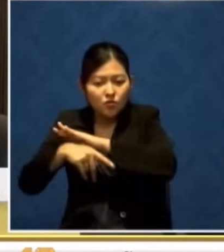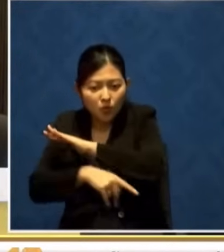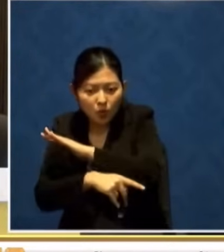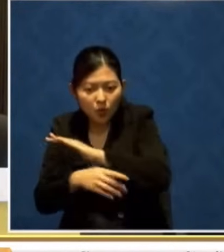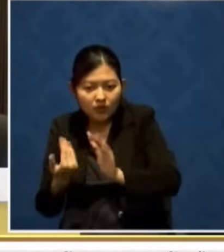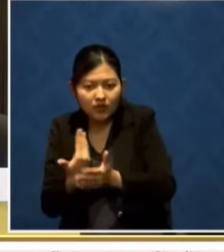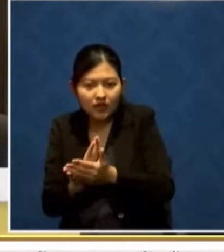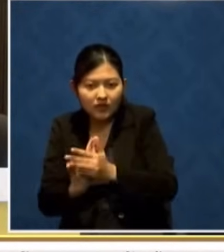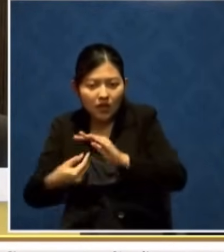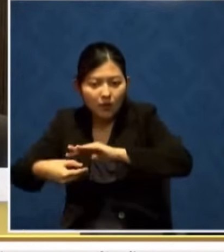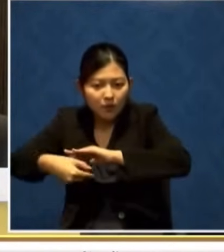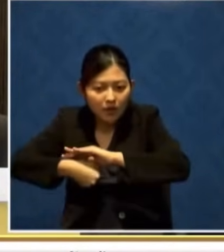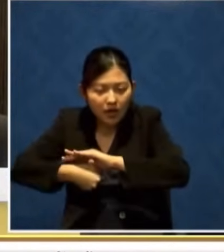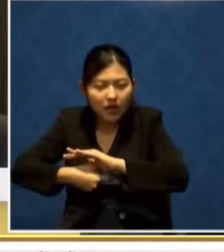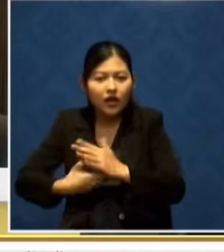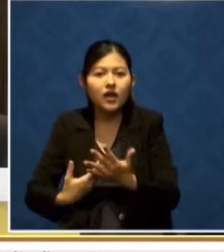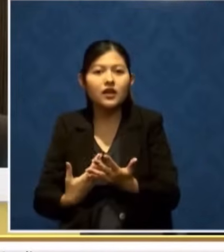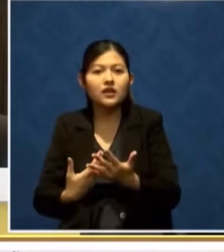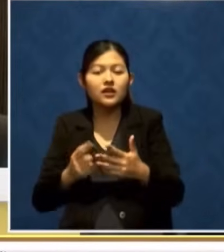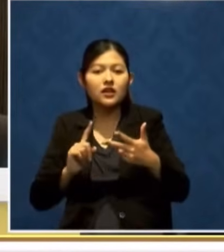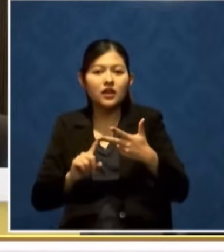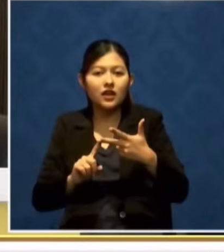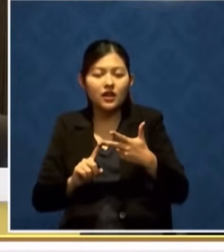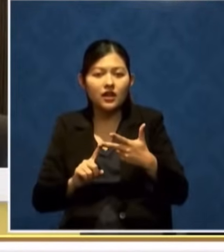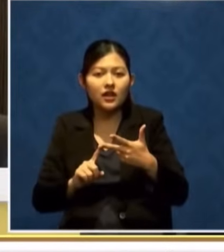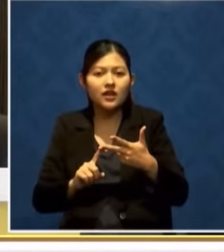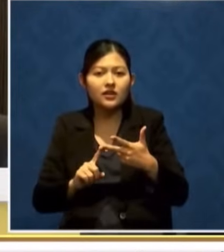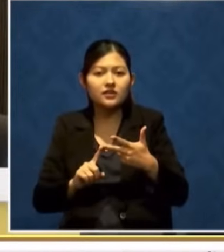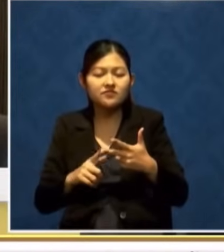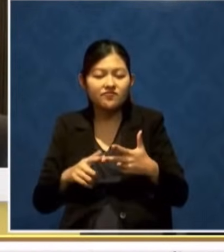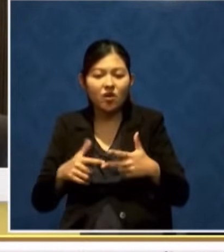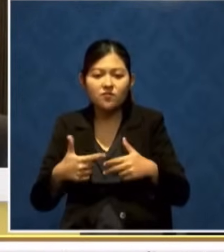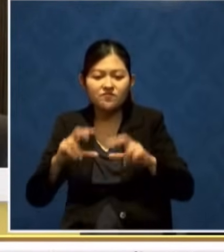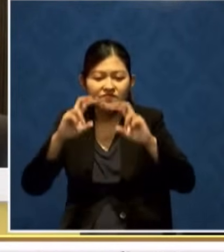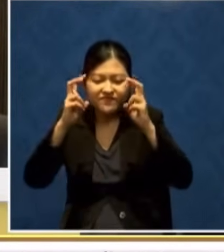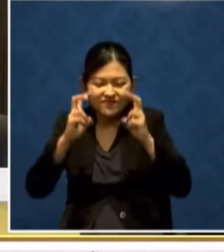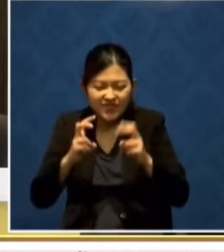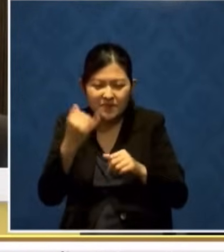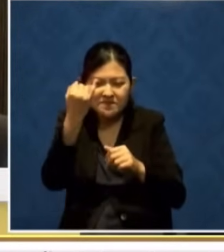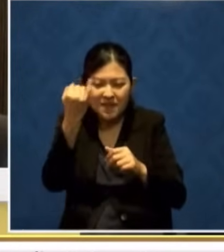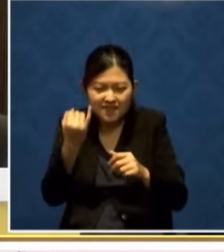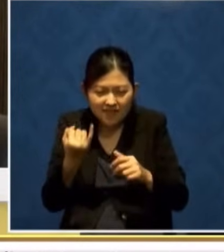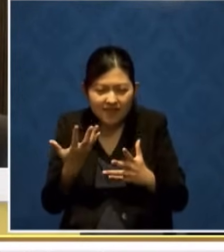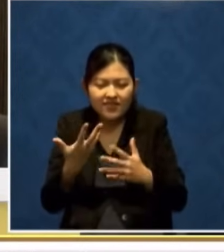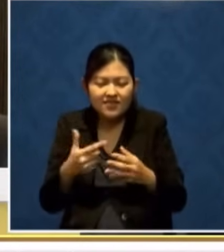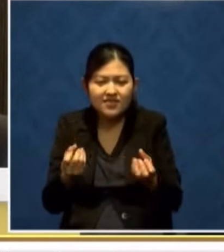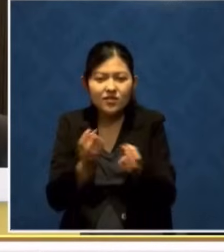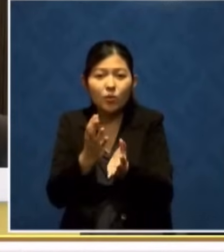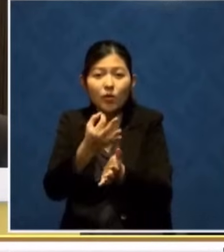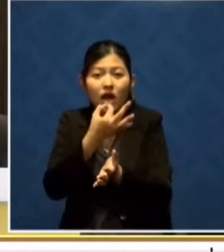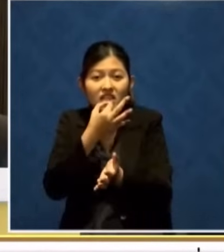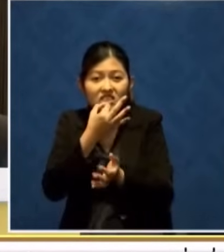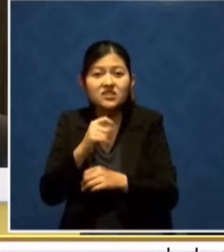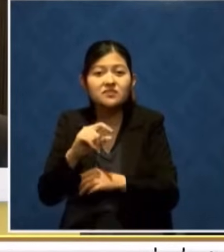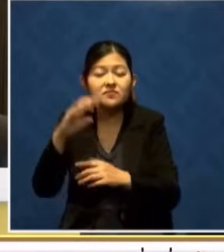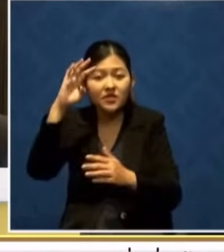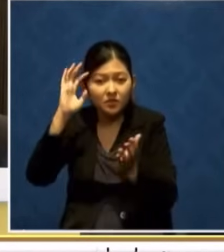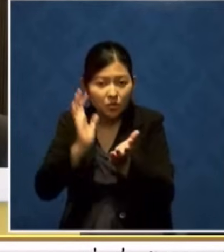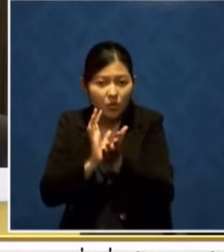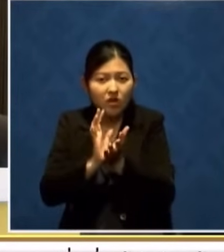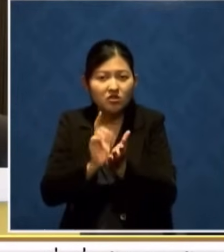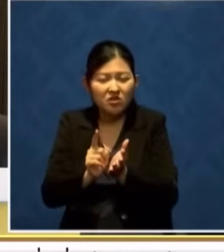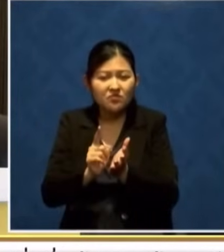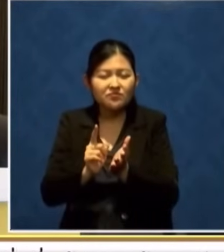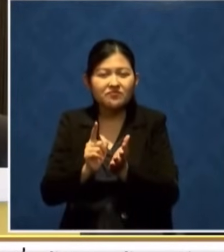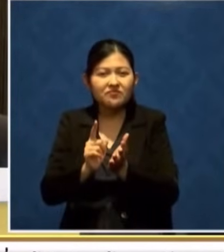ไม่ว่าจะเป็นเรื่องที่ไม่ดีทั้งหลายที่เกิดขึ้นในวงการตำรวจเราต้องยอมรับ